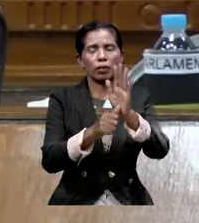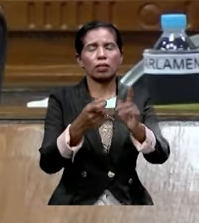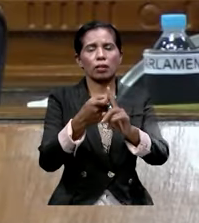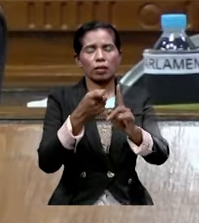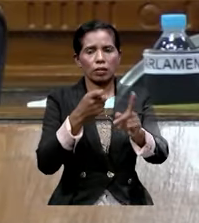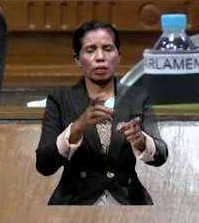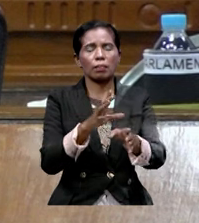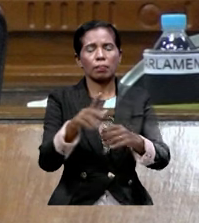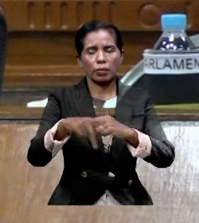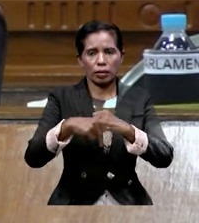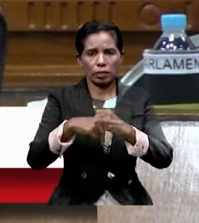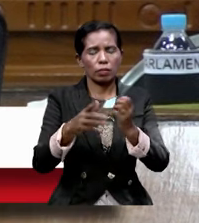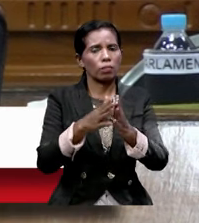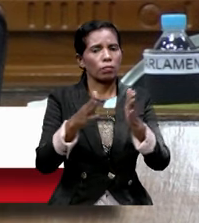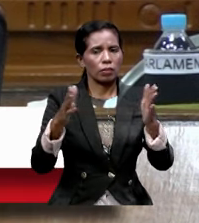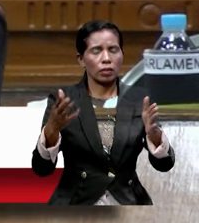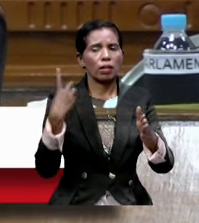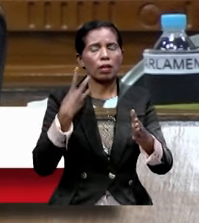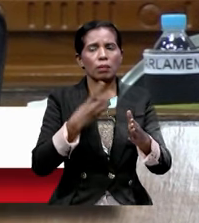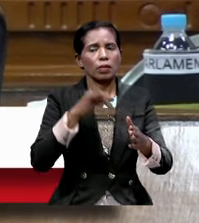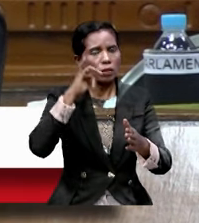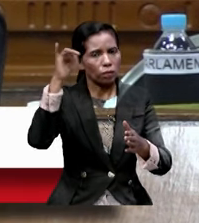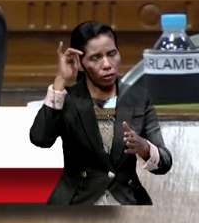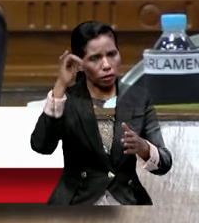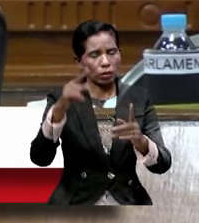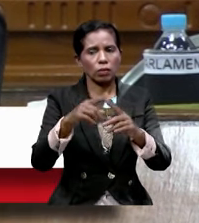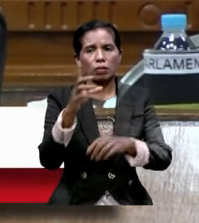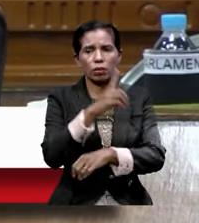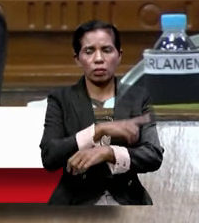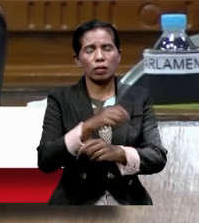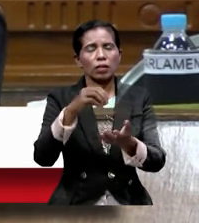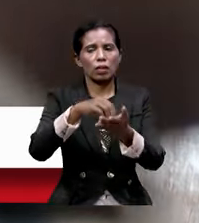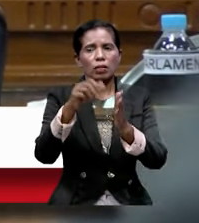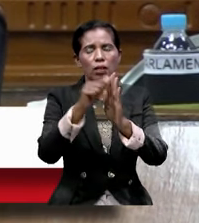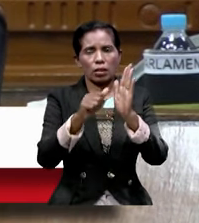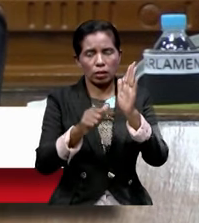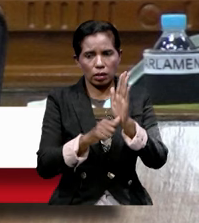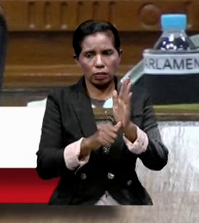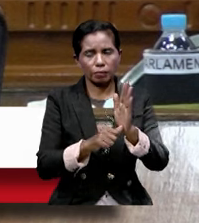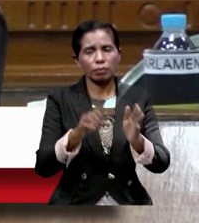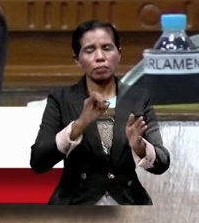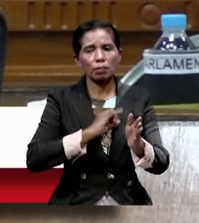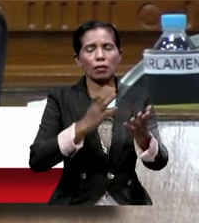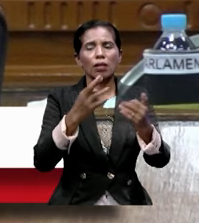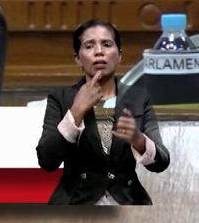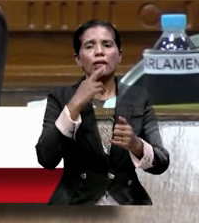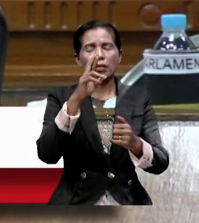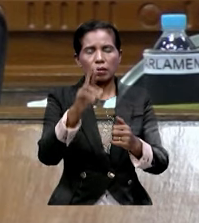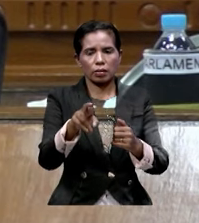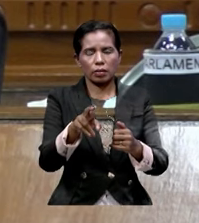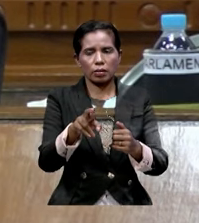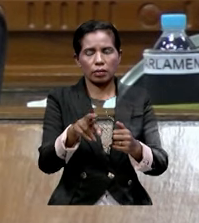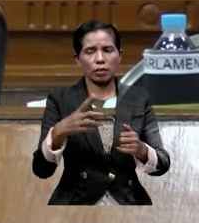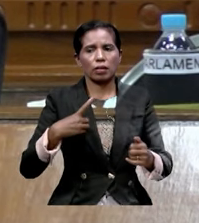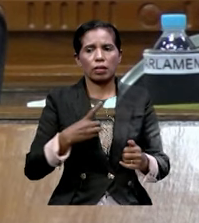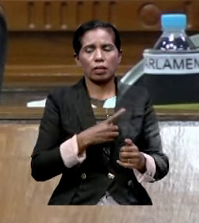bankada ame hanoi katak proseik o ohim bele azenda ona non è la risposta del signor